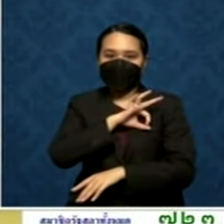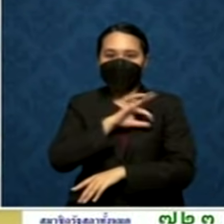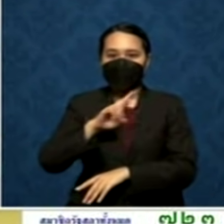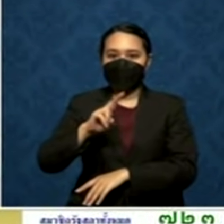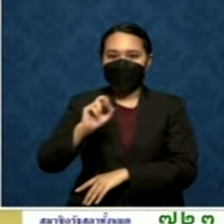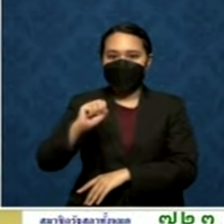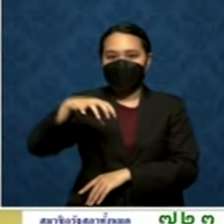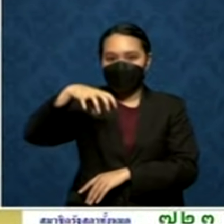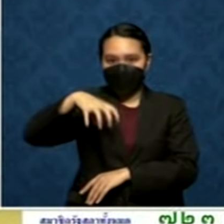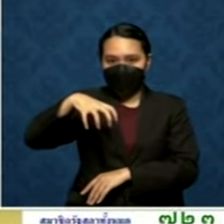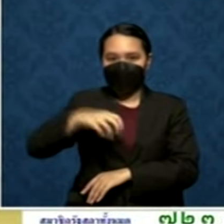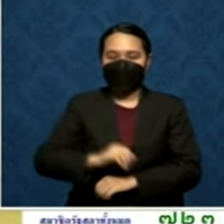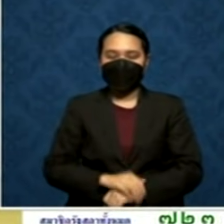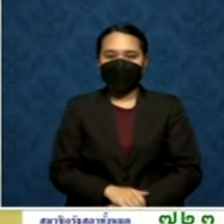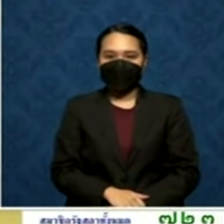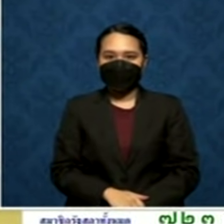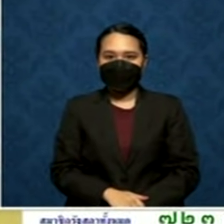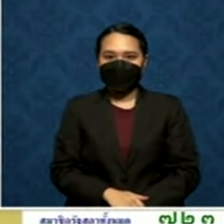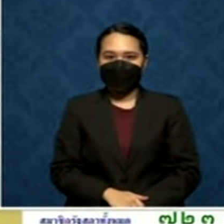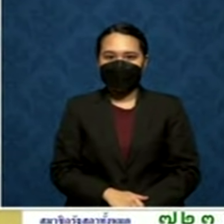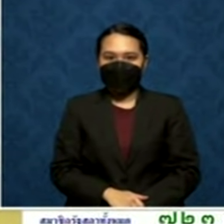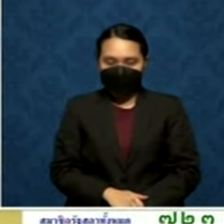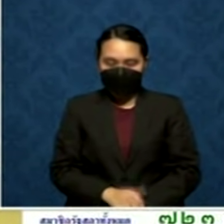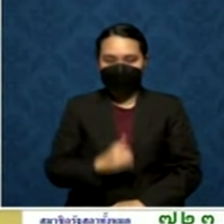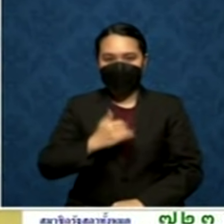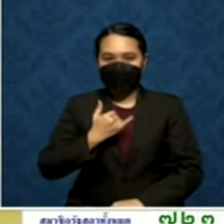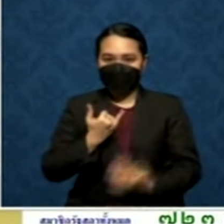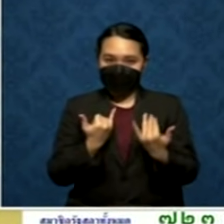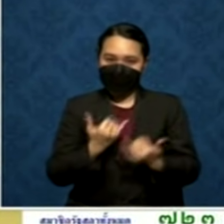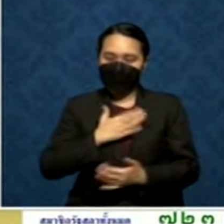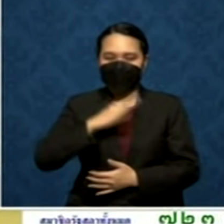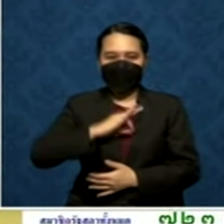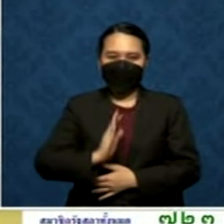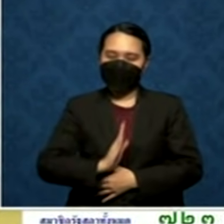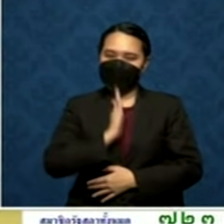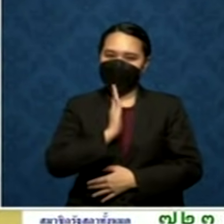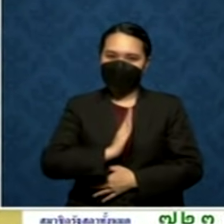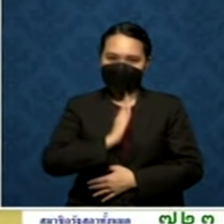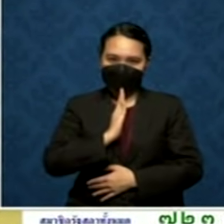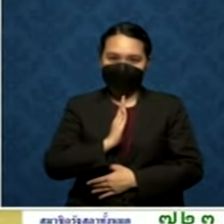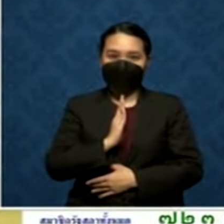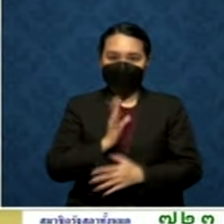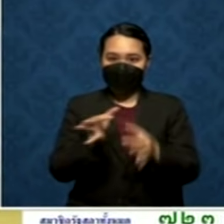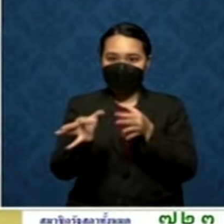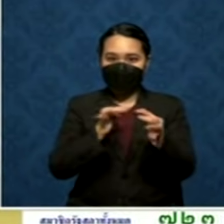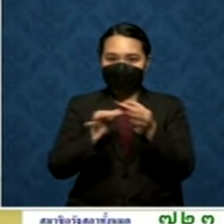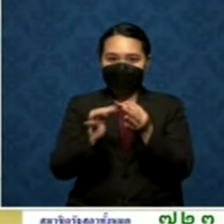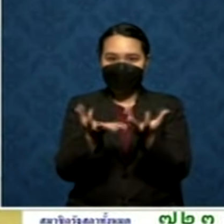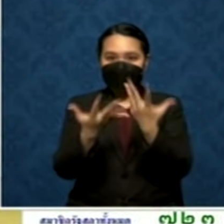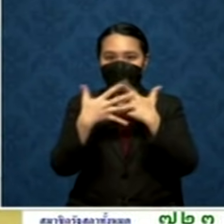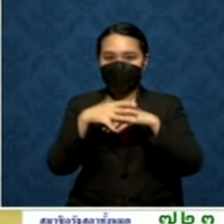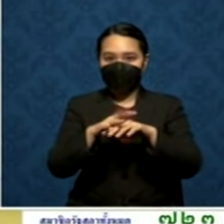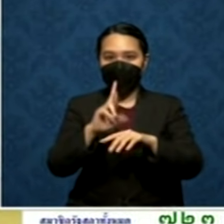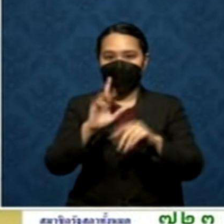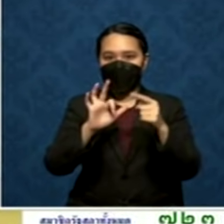รัฐสภาเป็นเกียรติอย่างยิ่งครับที่ผมจะได้ร่วมอภิปรายร่าง